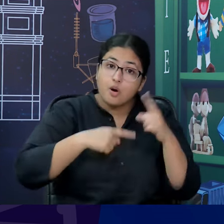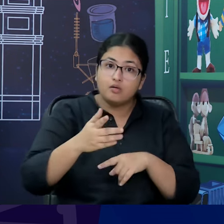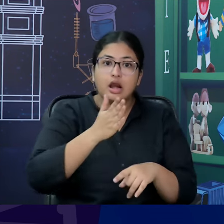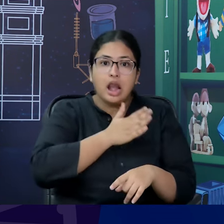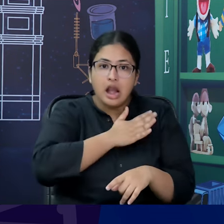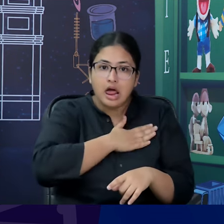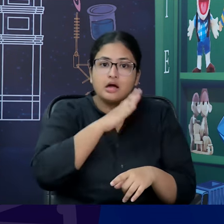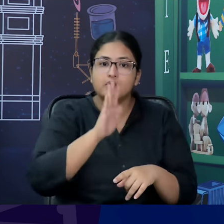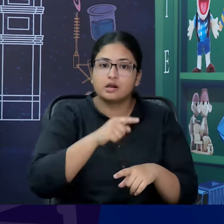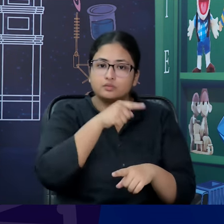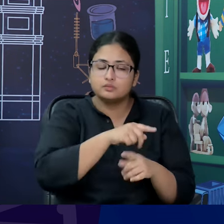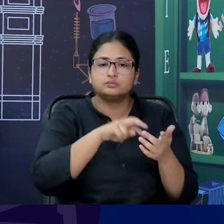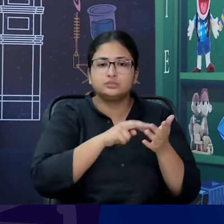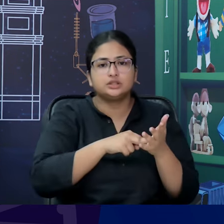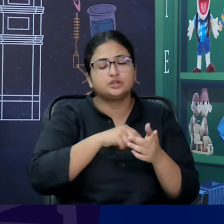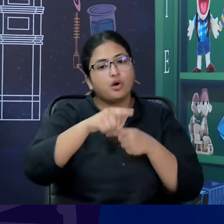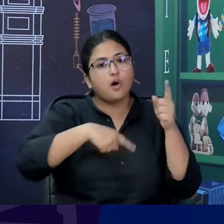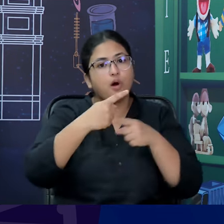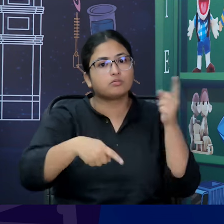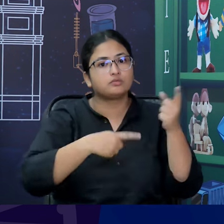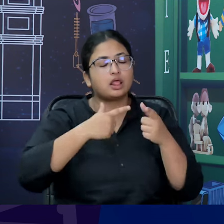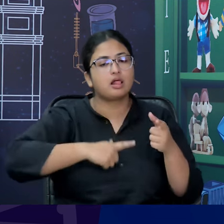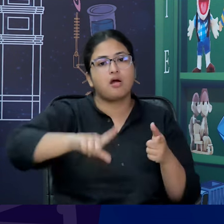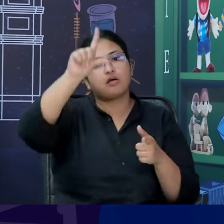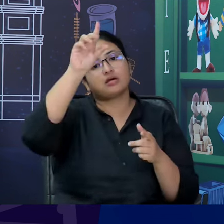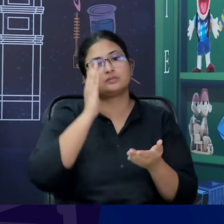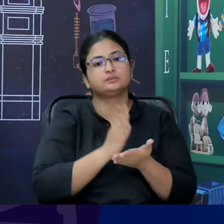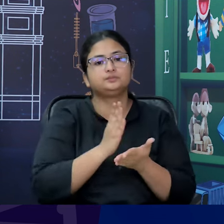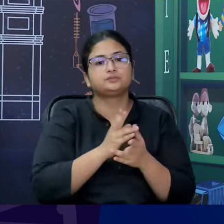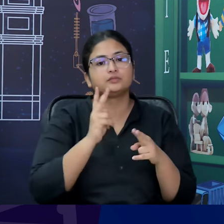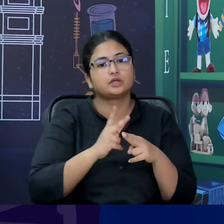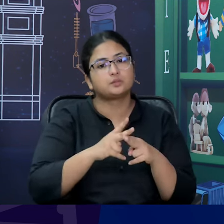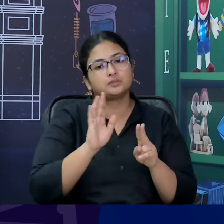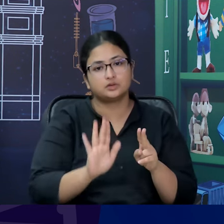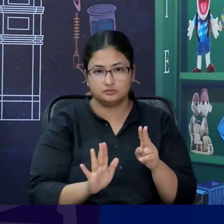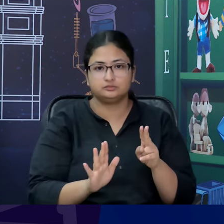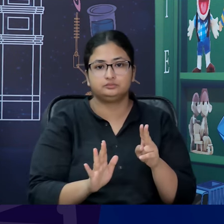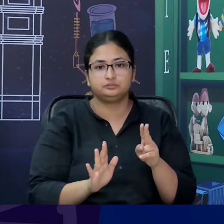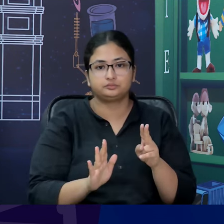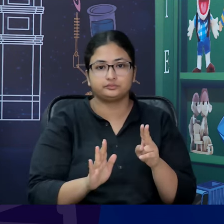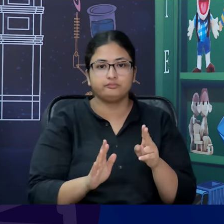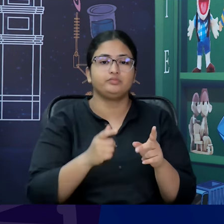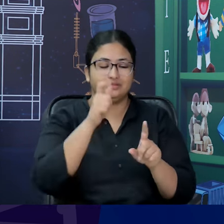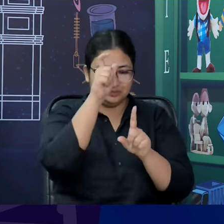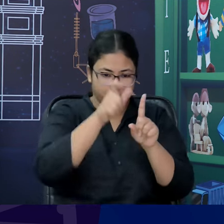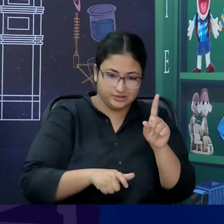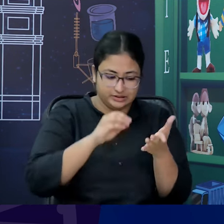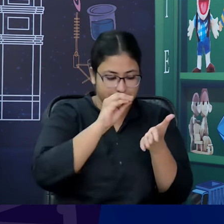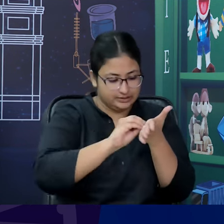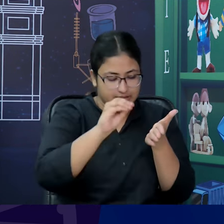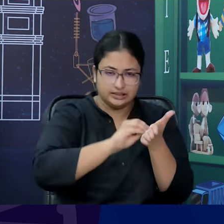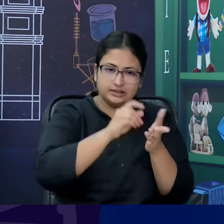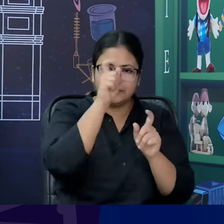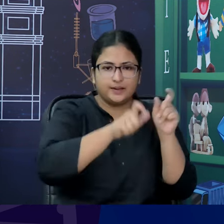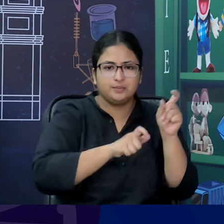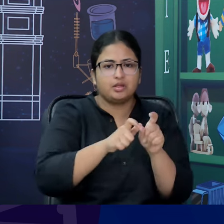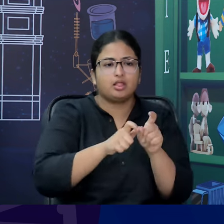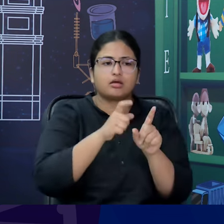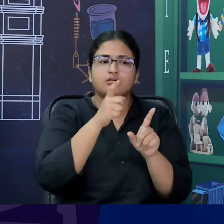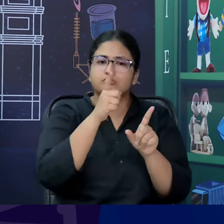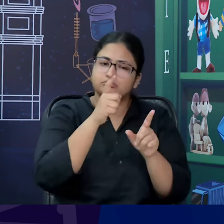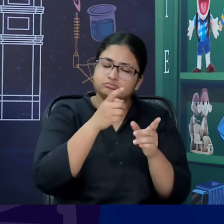सजीव प्राणी है चली जाएगी इस दुनिया से एक दिन उसका एक लाइफ है लेकिन कविता की लाइफ बहुत लंबी है आज भी